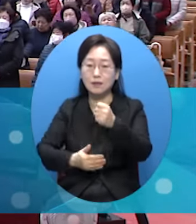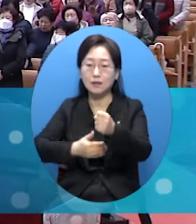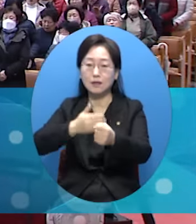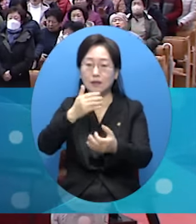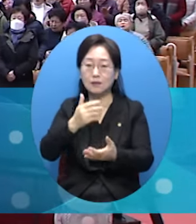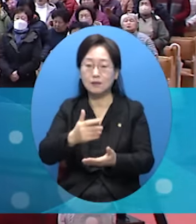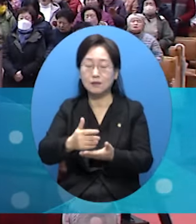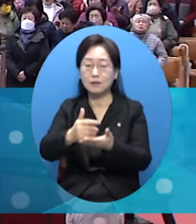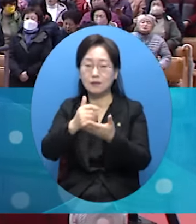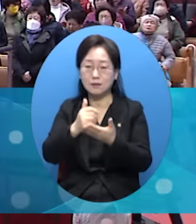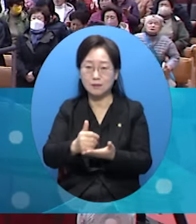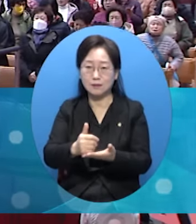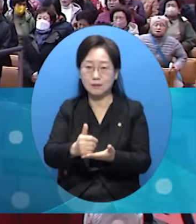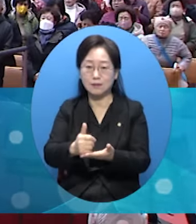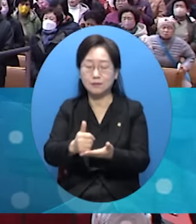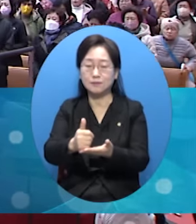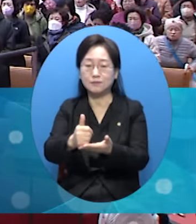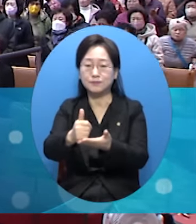좋으신